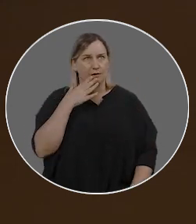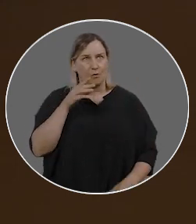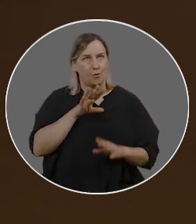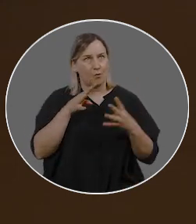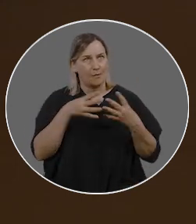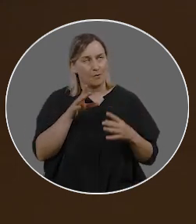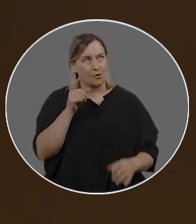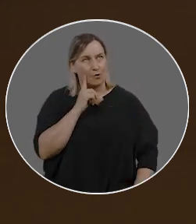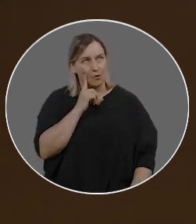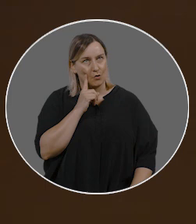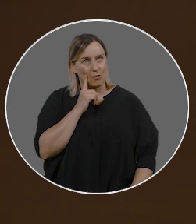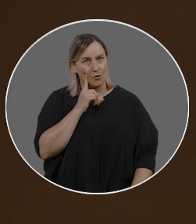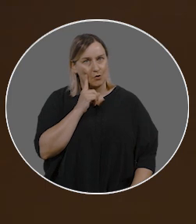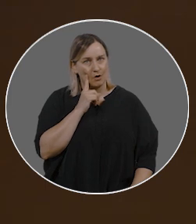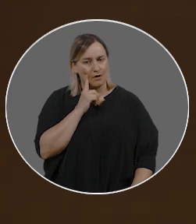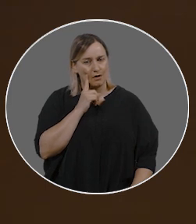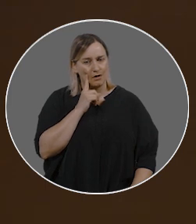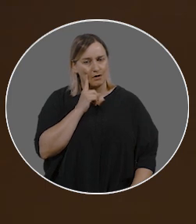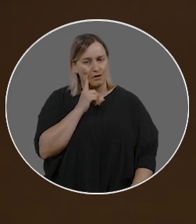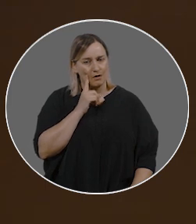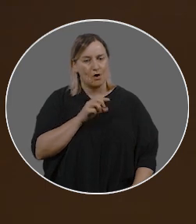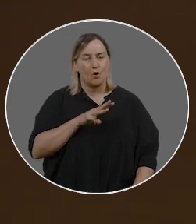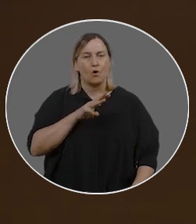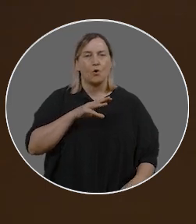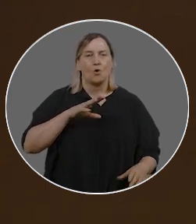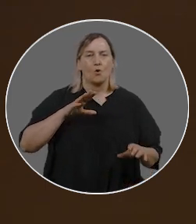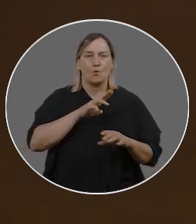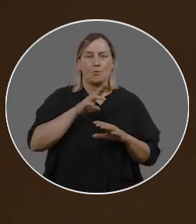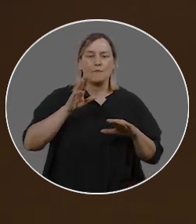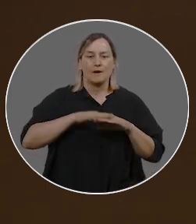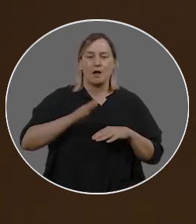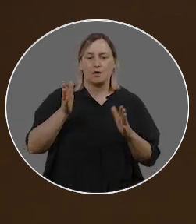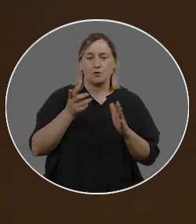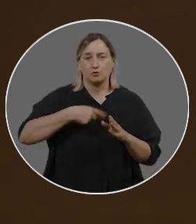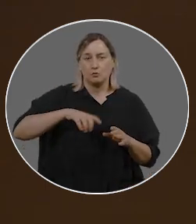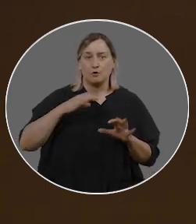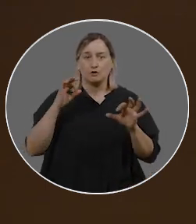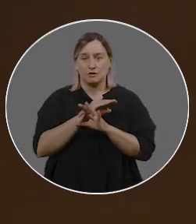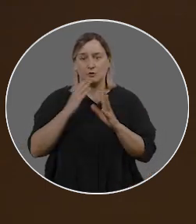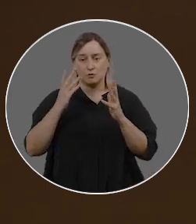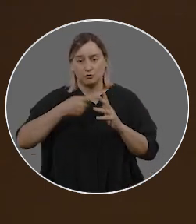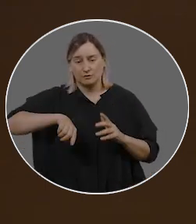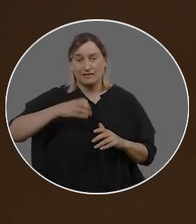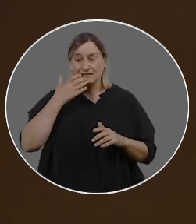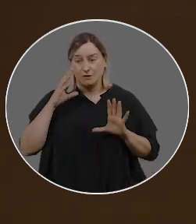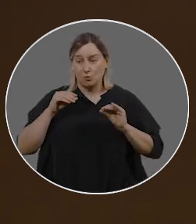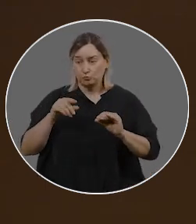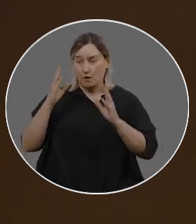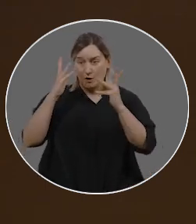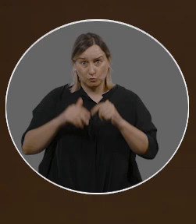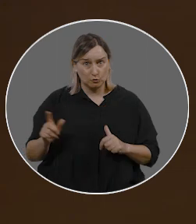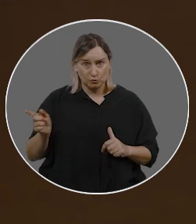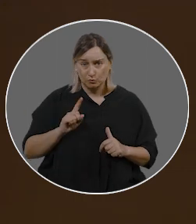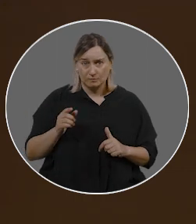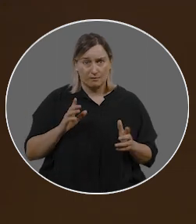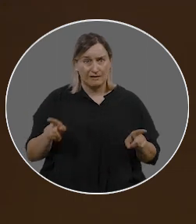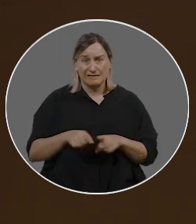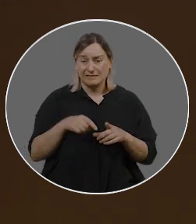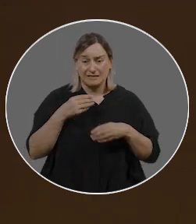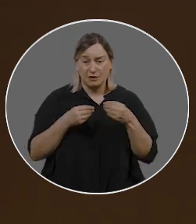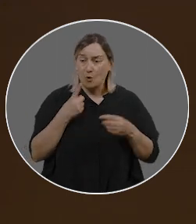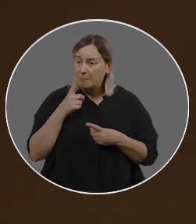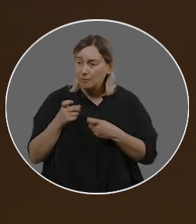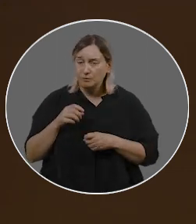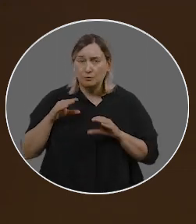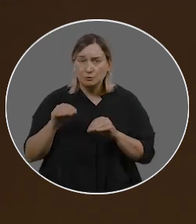web, para nosotros, però sin nosotros. És a dir, si no tenim en compte els usuaris, per molt que fem, si no els hi